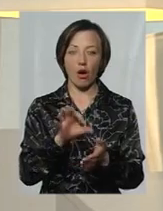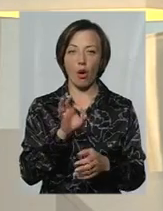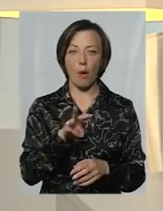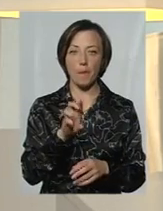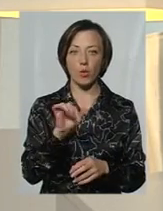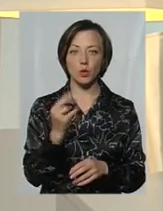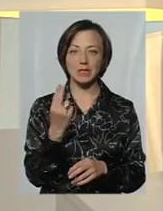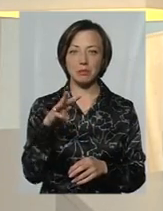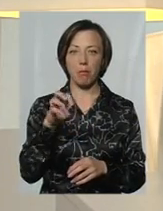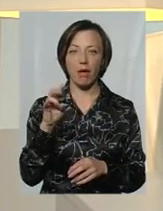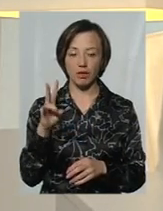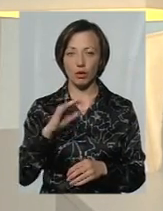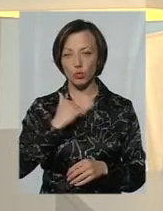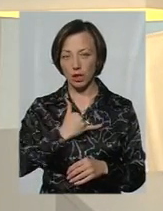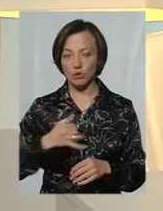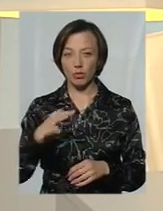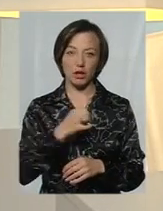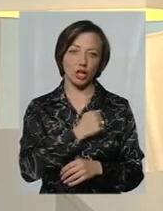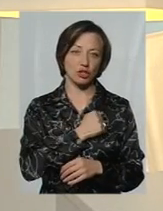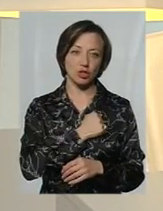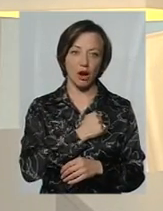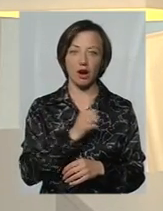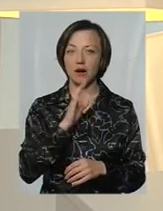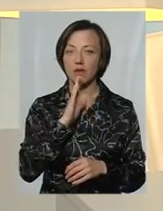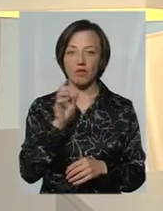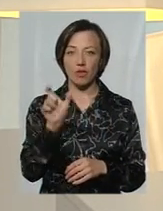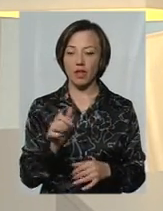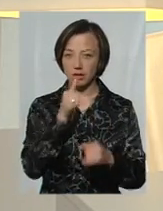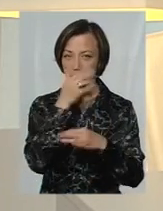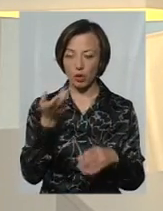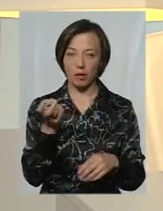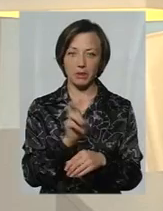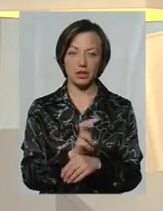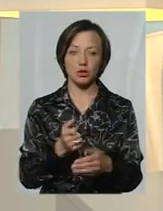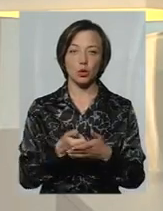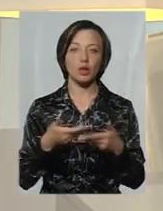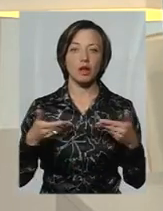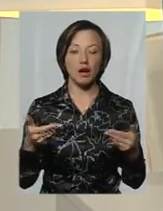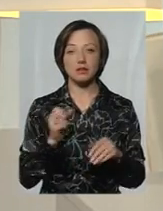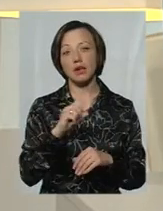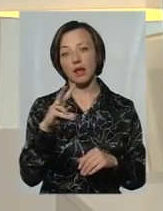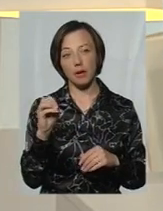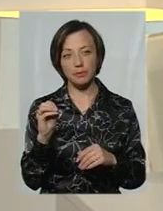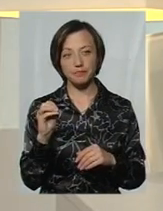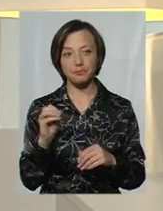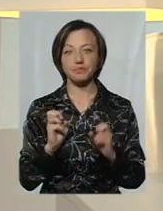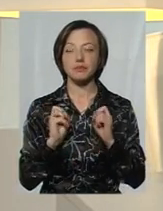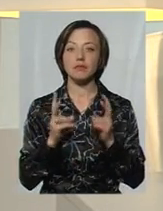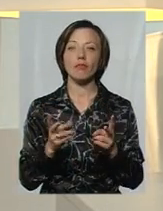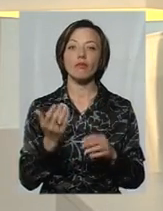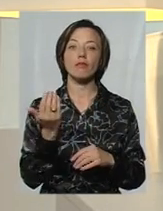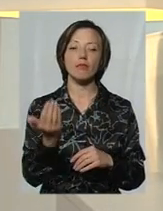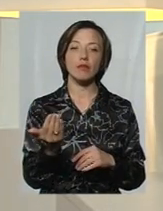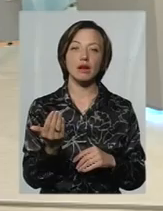омбудсмена саме в нашій області. На жаль, вона не змогла до нас прийти. Разом з тим, як от, пані